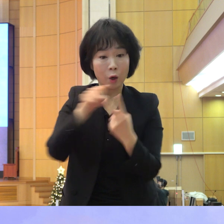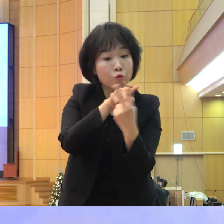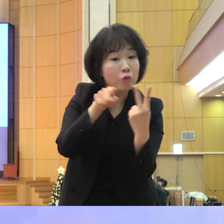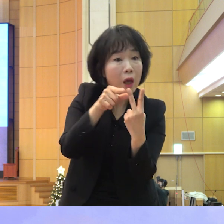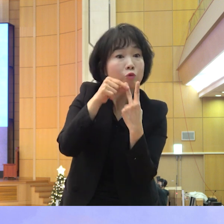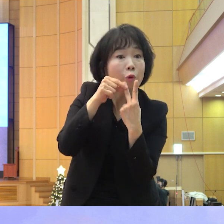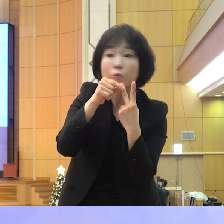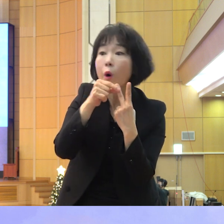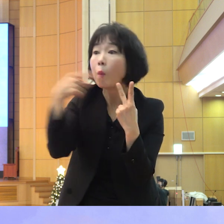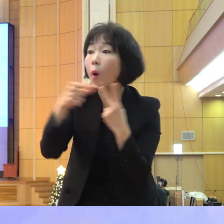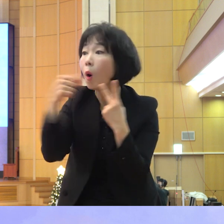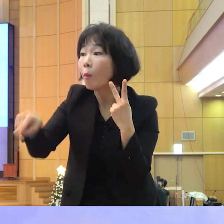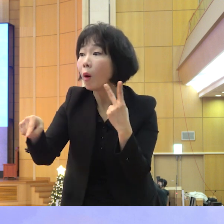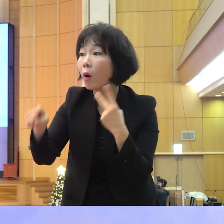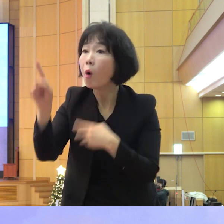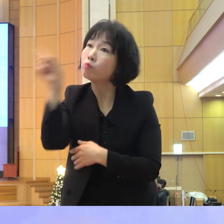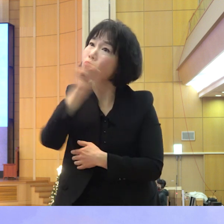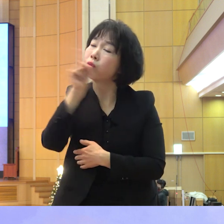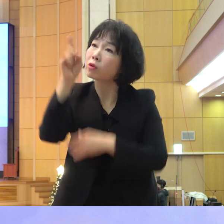무엇을 보는가?